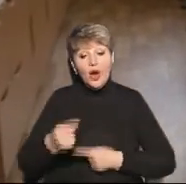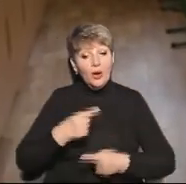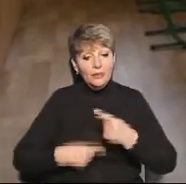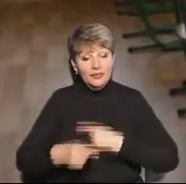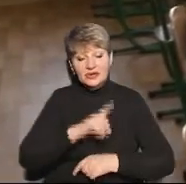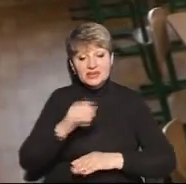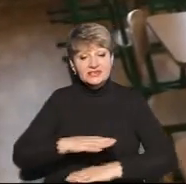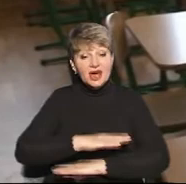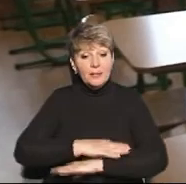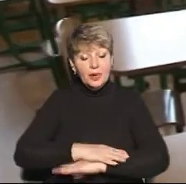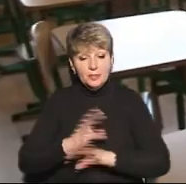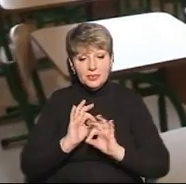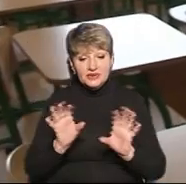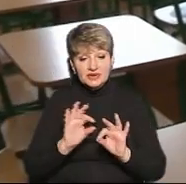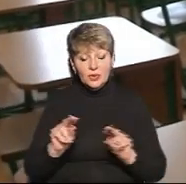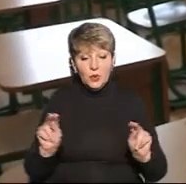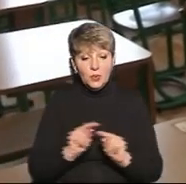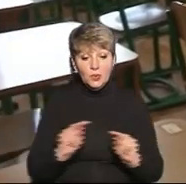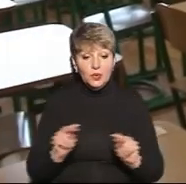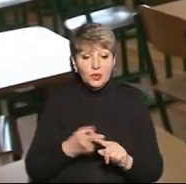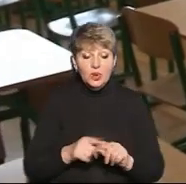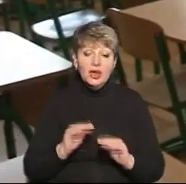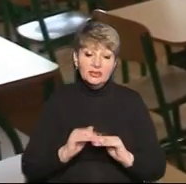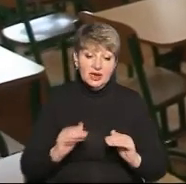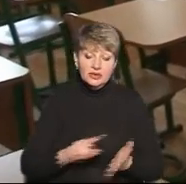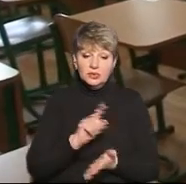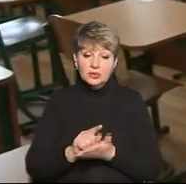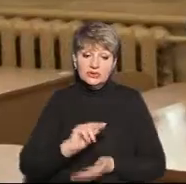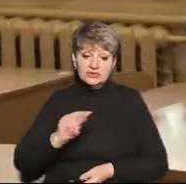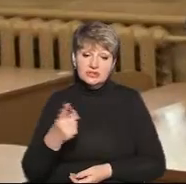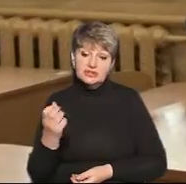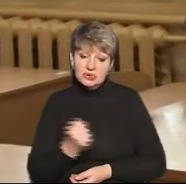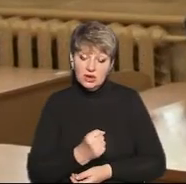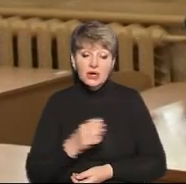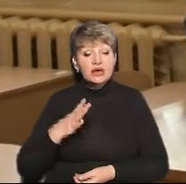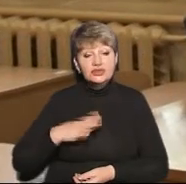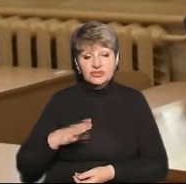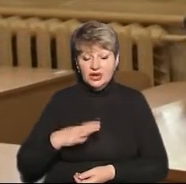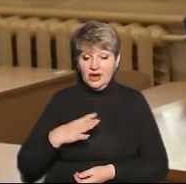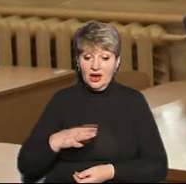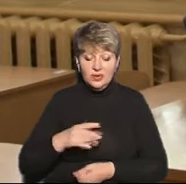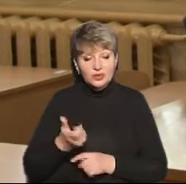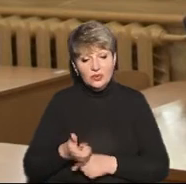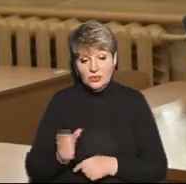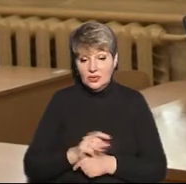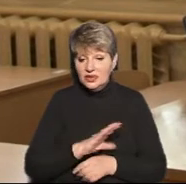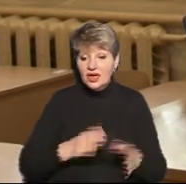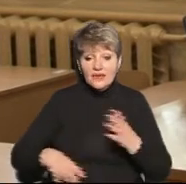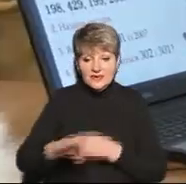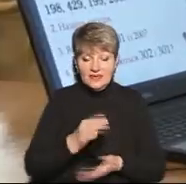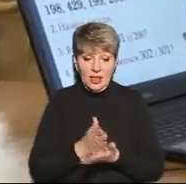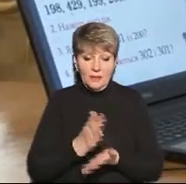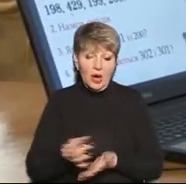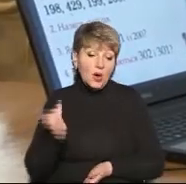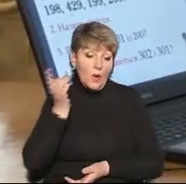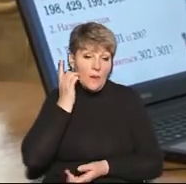як розповідає вчителька початкових класів Людмила Осадча, учні мають за тиждень. Тут їх чекають з нетерпінням, адже не всі мають смартфони для